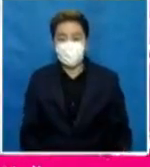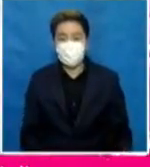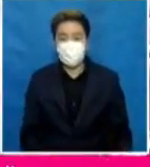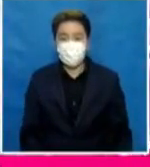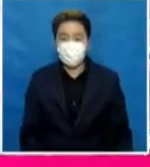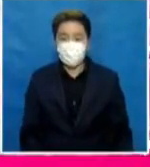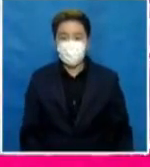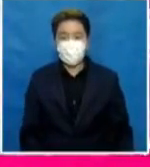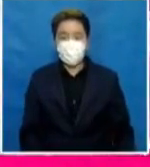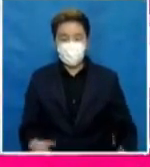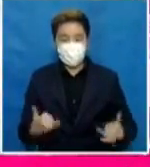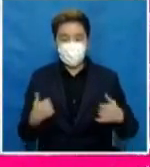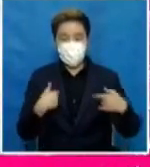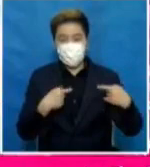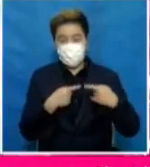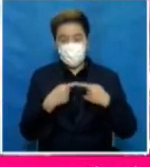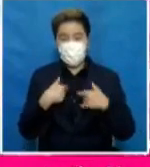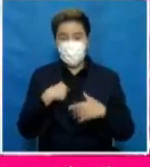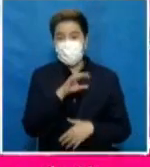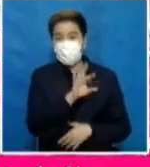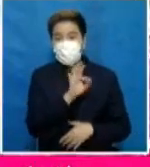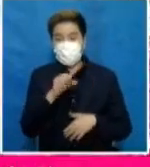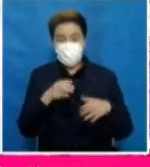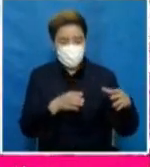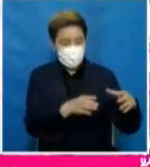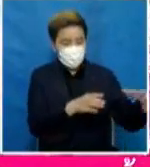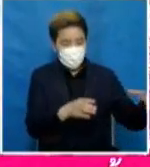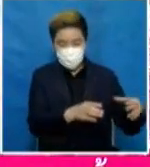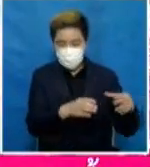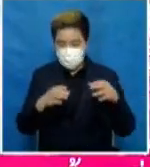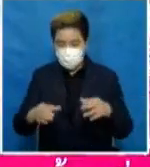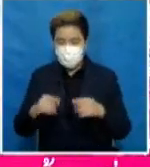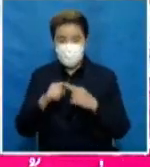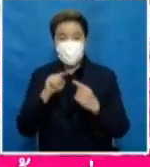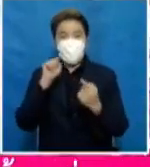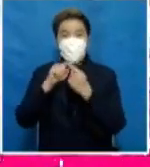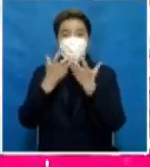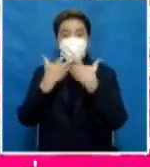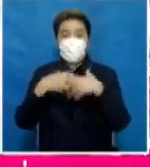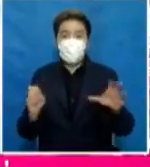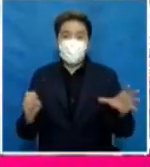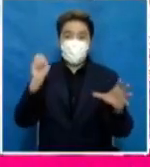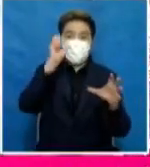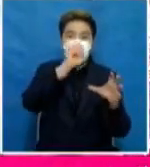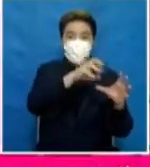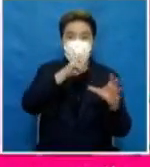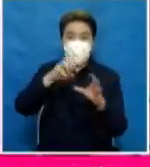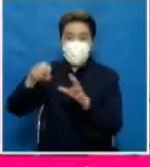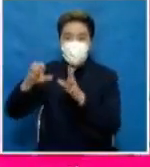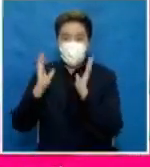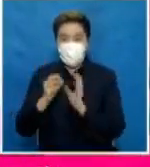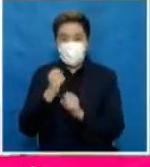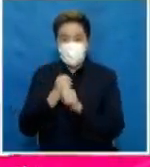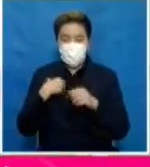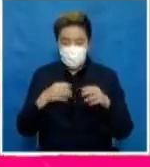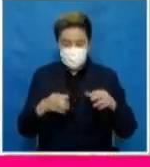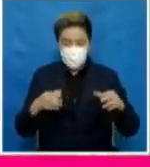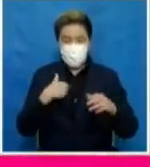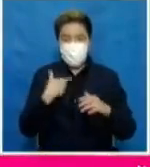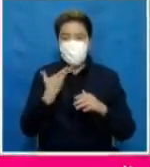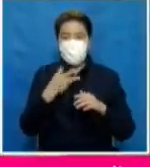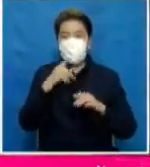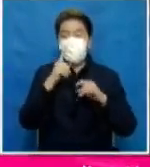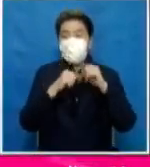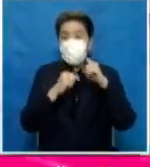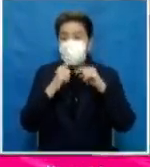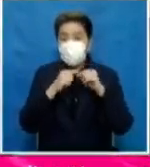ลำดับต่อไปในการเลือกกล่องลูกบอลเพื่อนำไปใช้กับเครื่องออกรางวัลไฟฟ้าอัตโนมัติพนักงานนำภาชนะพร้อมกล่องบรรจุลูกบอลพลา